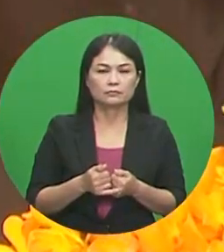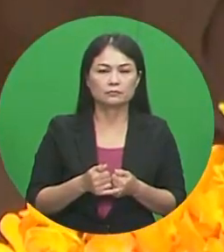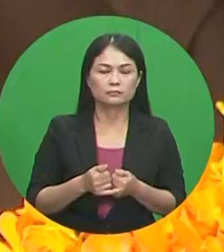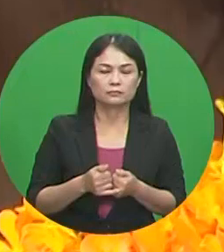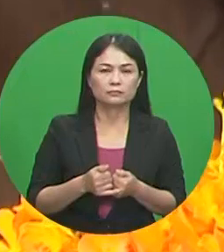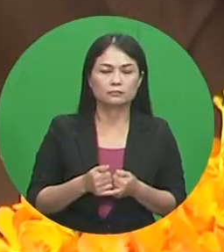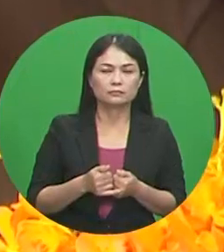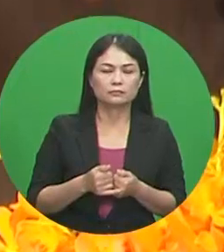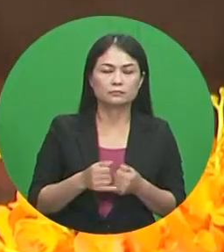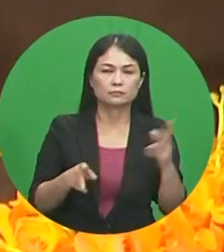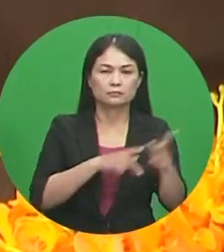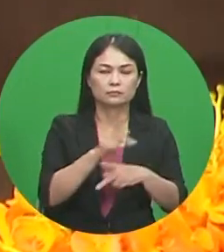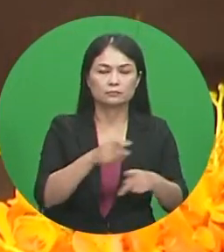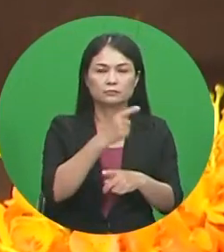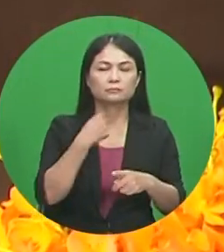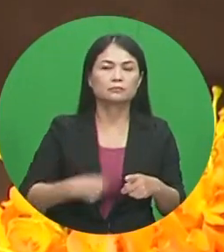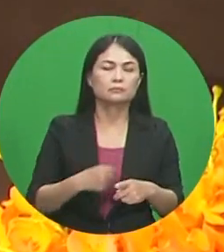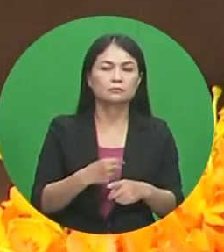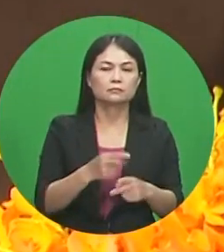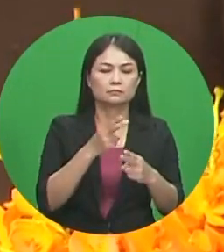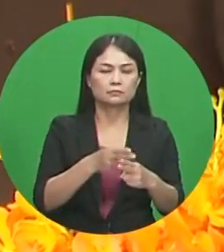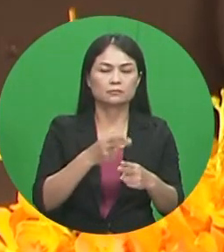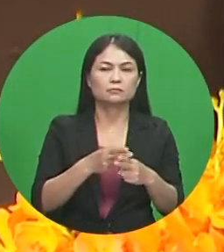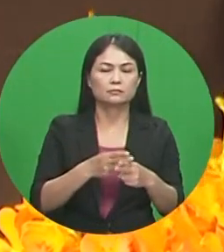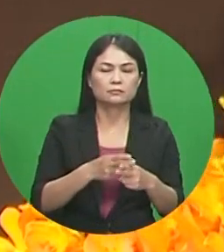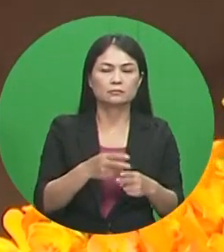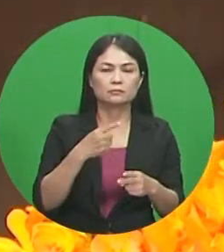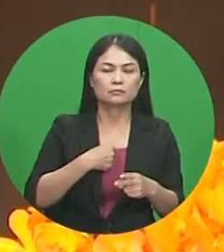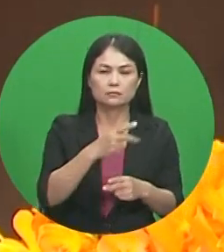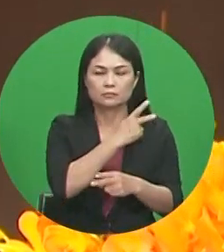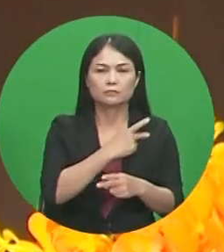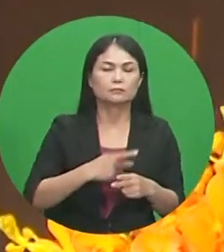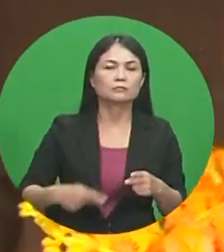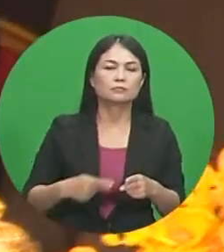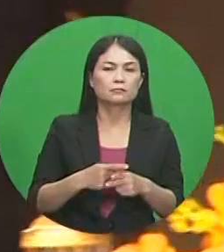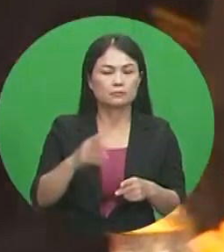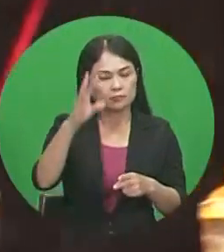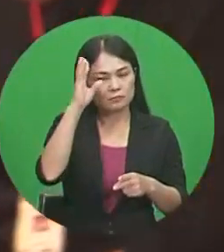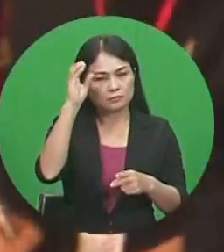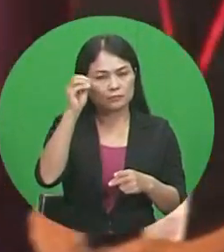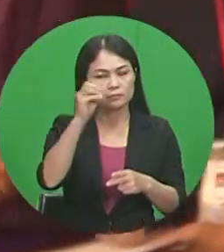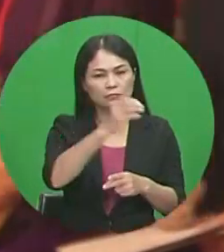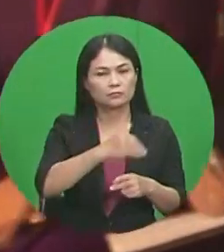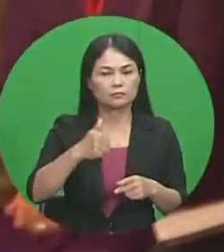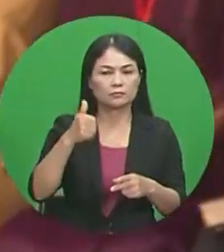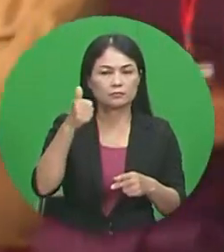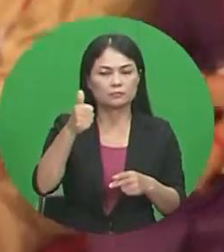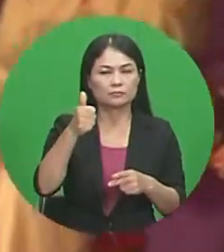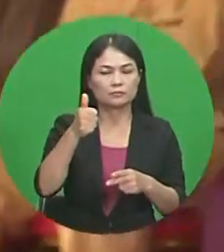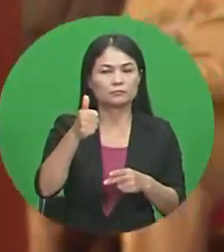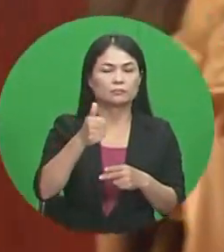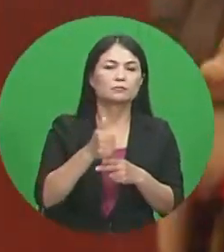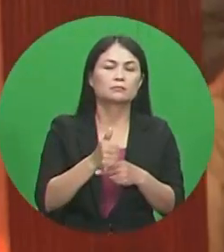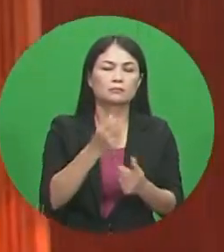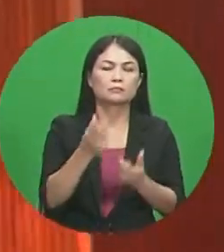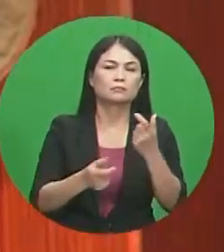ប្រជាពលជនចិនបានដាក់ឈ្មោះឲ្យខ្ញុំប្រកាសណាខ្ញុំថាបរិសសង្ហាធ្វើដំ